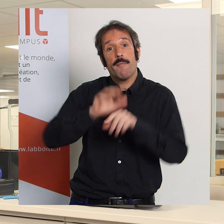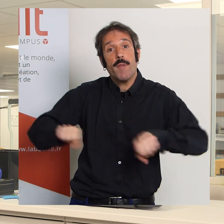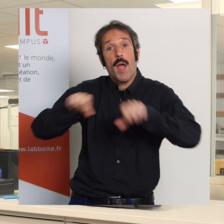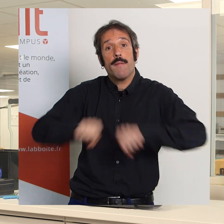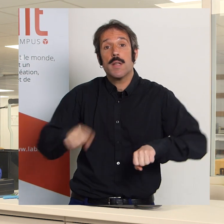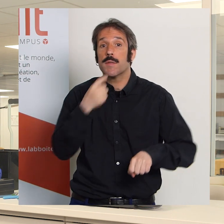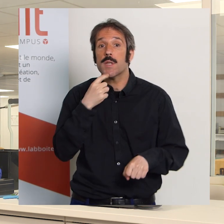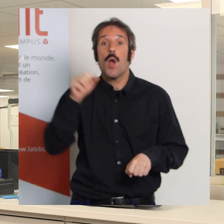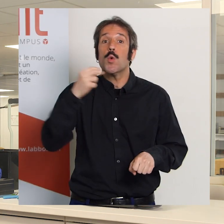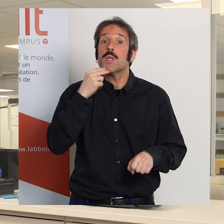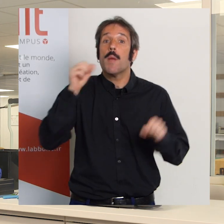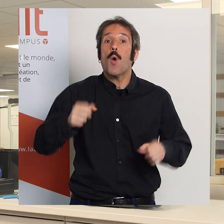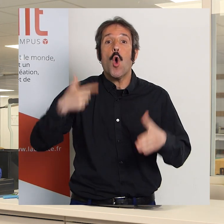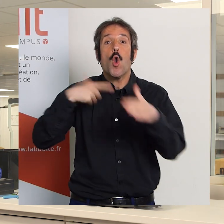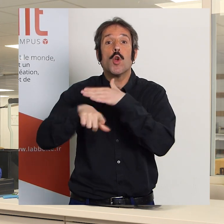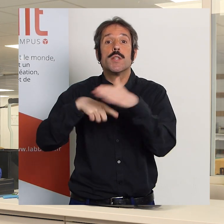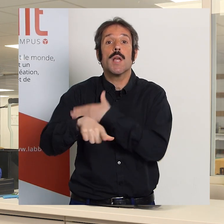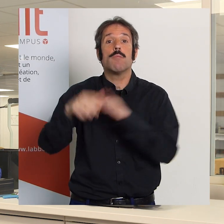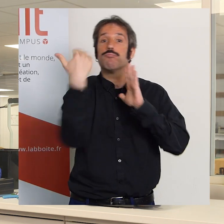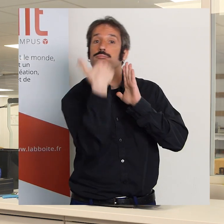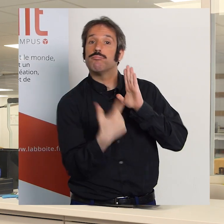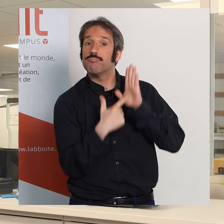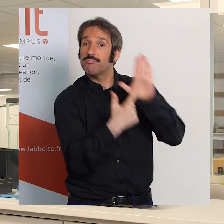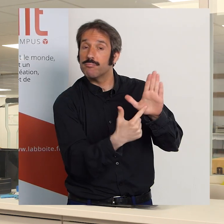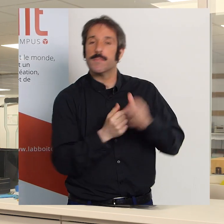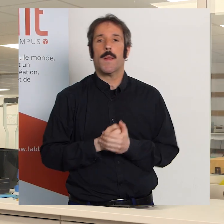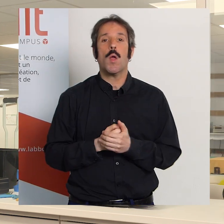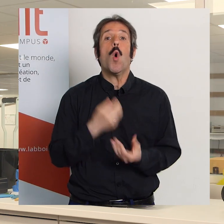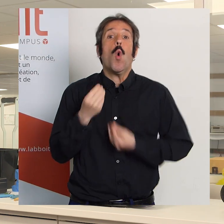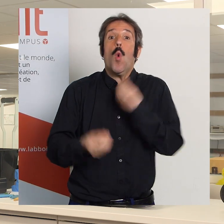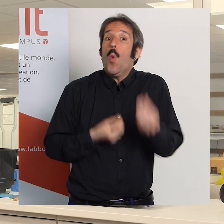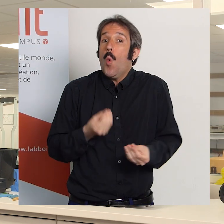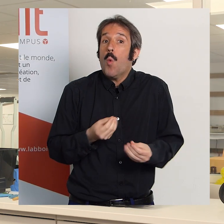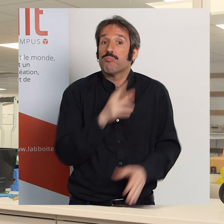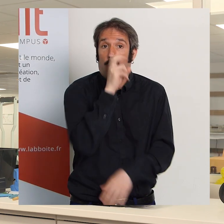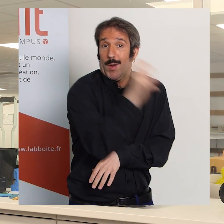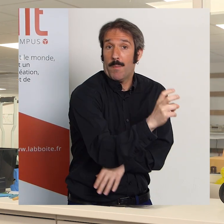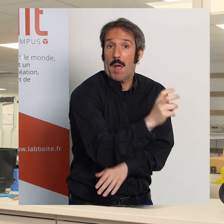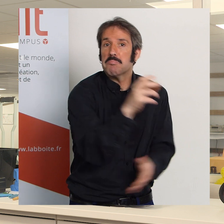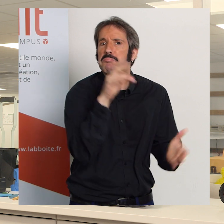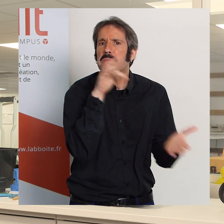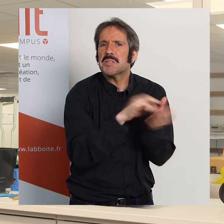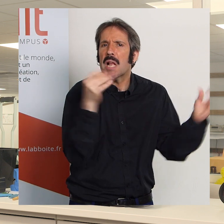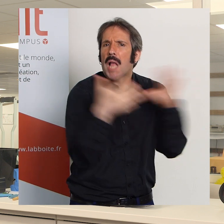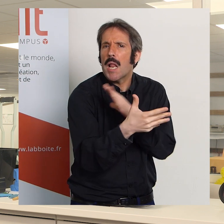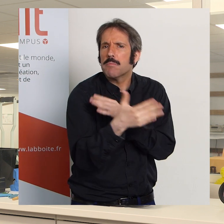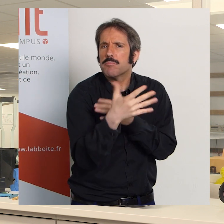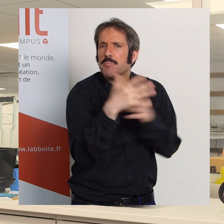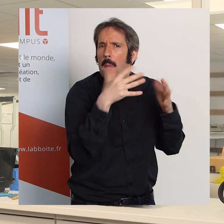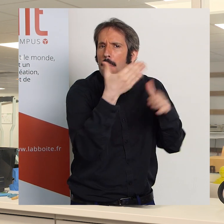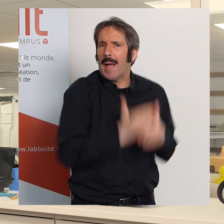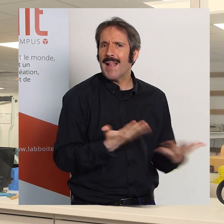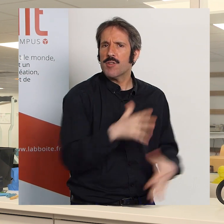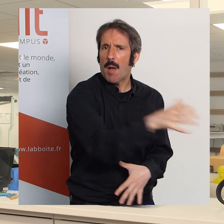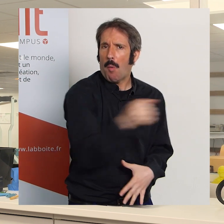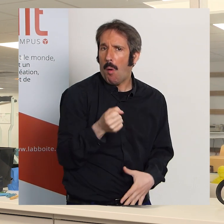vous-même, auquel cas vous pourrez utiliser l'un de ces logiciels listés ici, soit vous le récupérez sur une plateforme en ligne, déjà